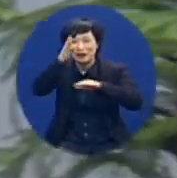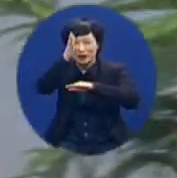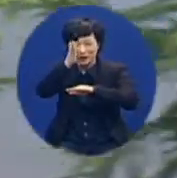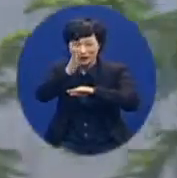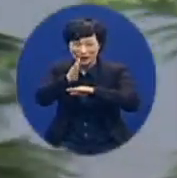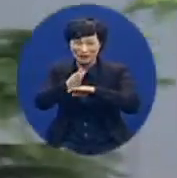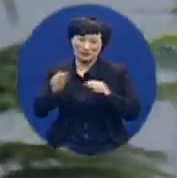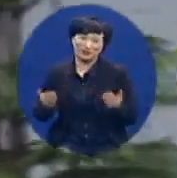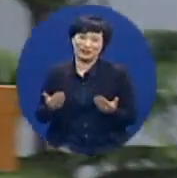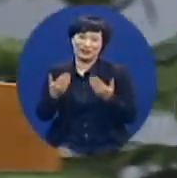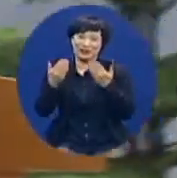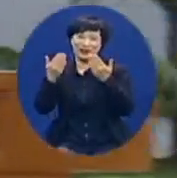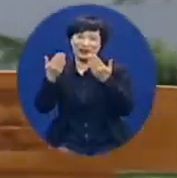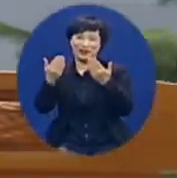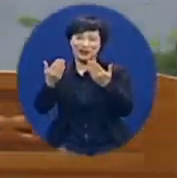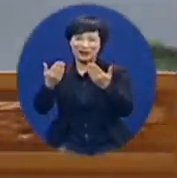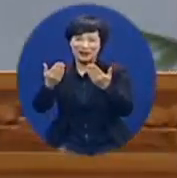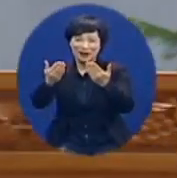감사함니다